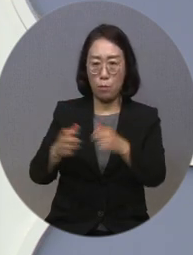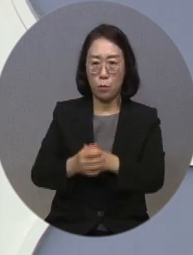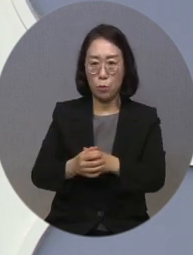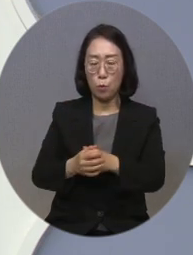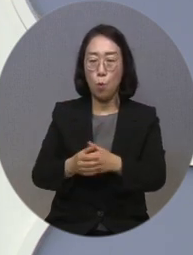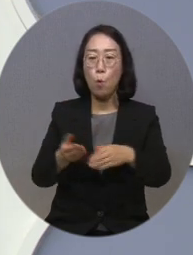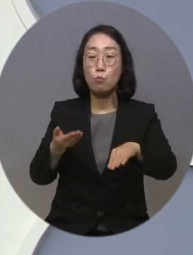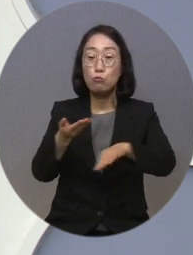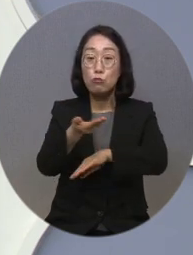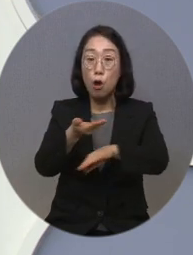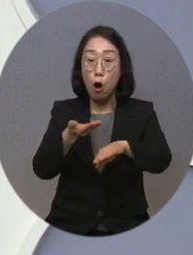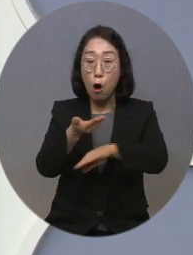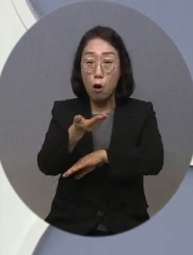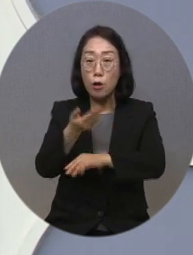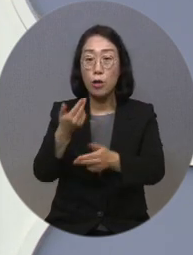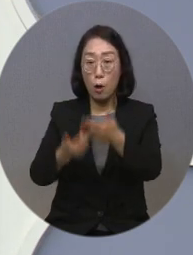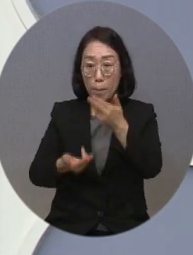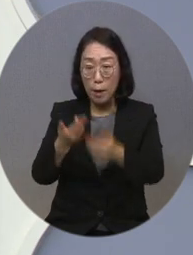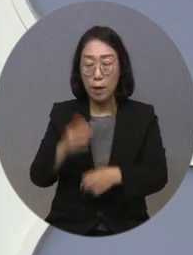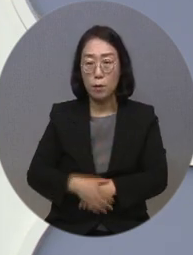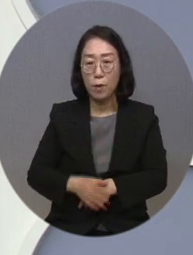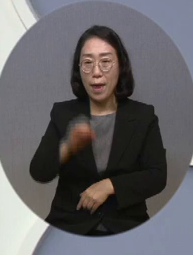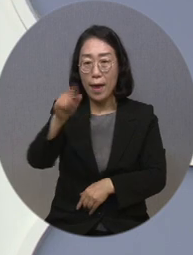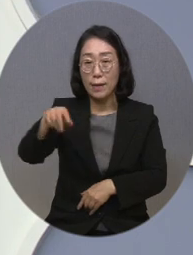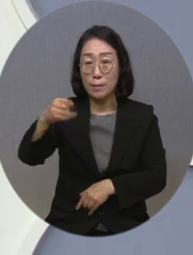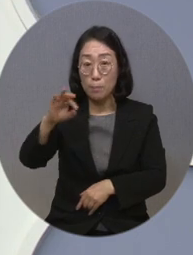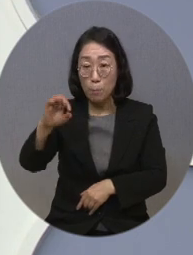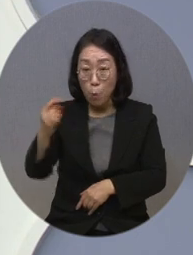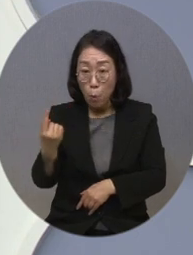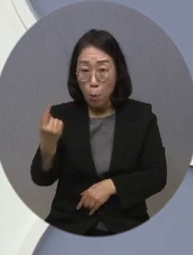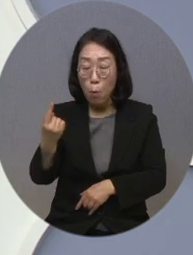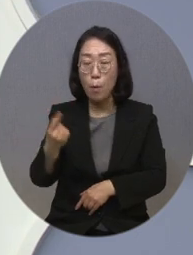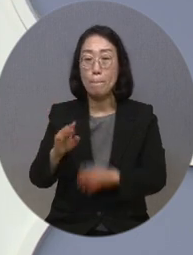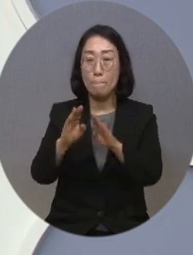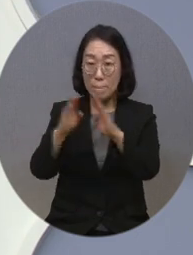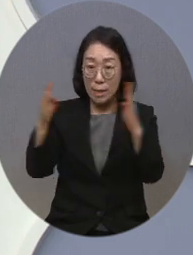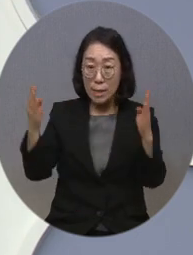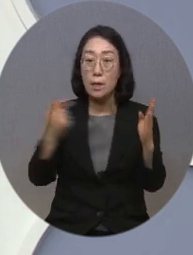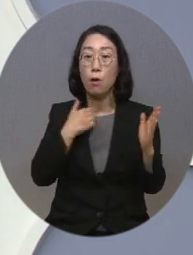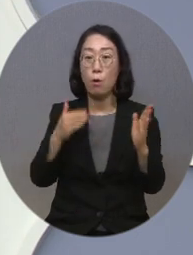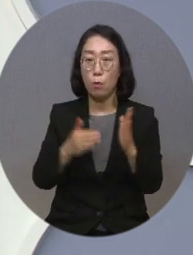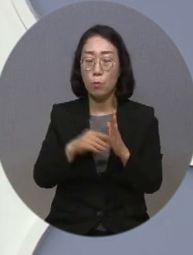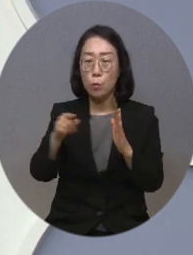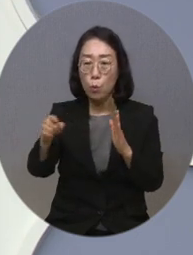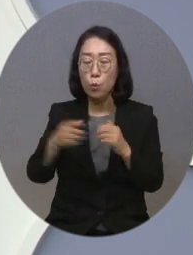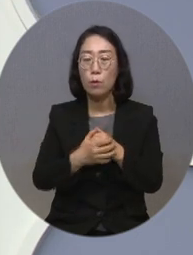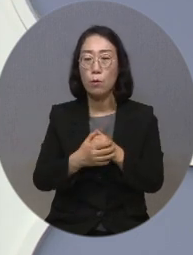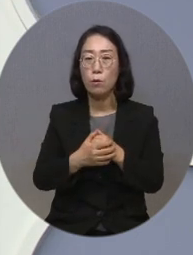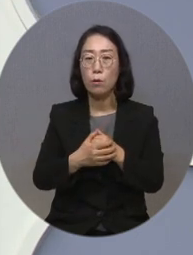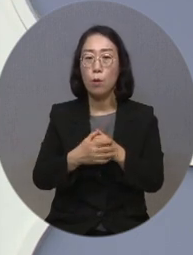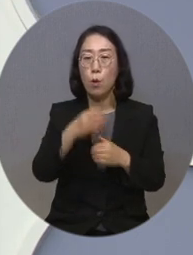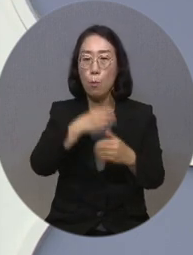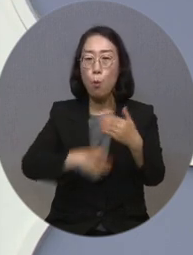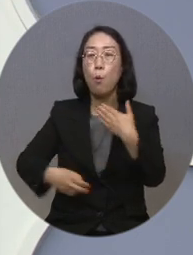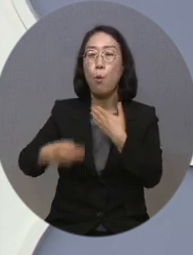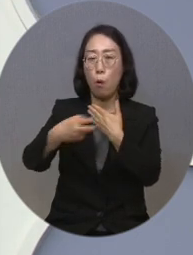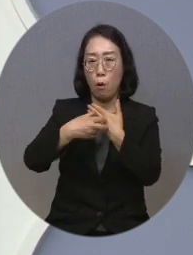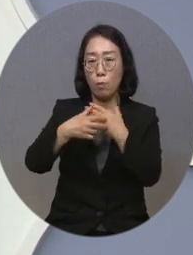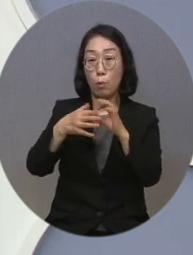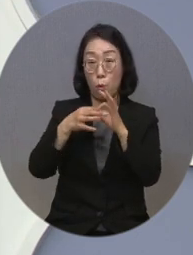무역협회랑도 바이오 엑스포도 열고 저희들이 대단히 했고 또 바이오를 하려면 이 보건 쪽이 와야 됩니다. 그렇지. 그래서 질병